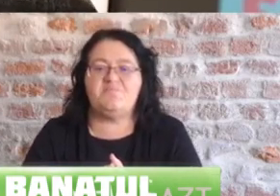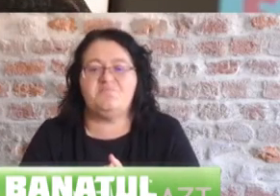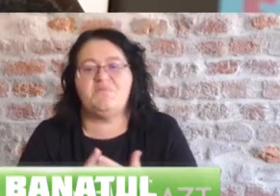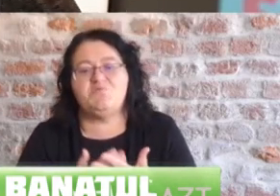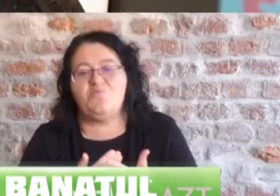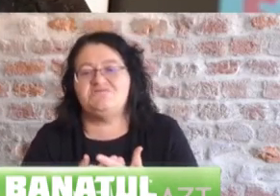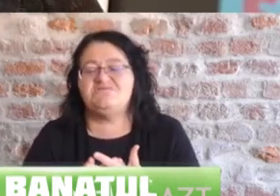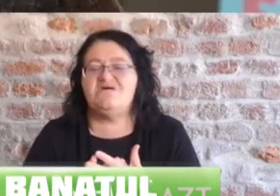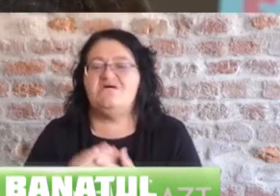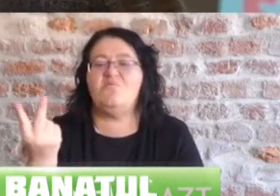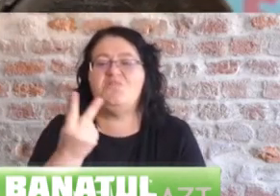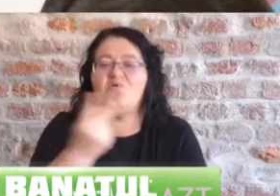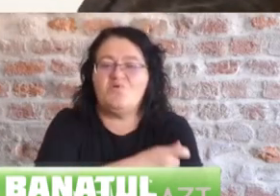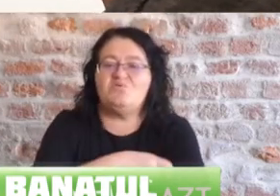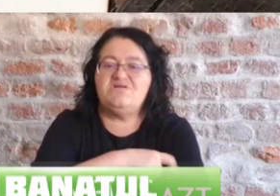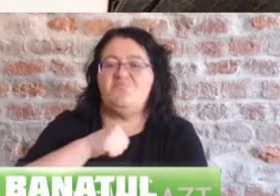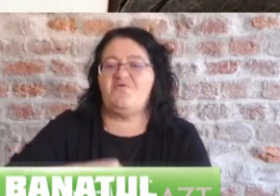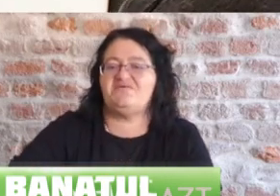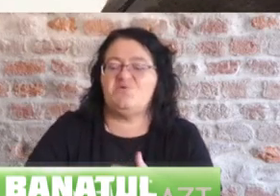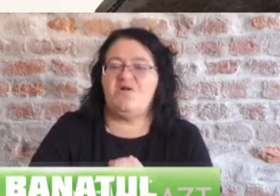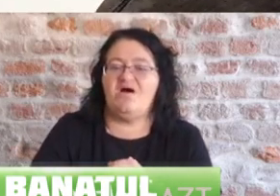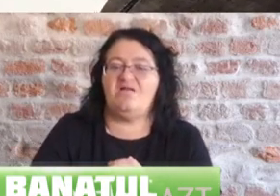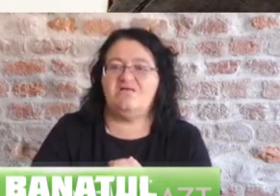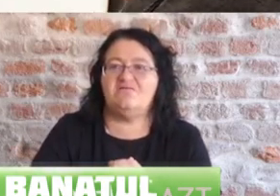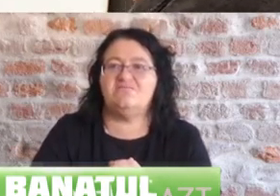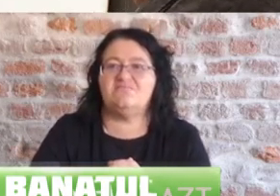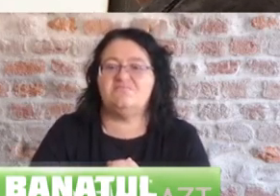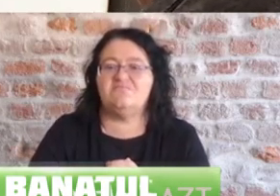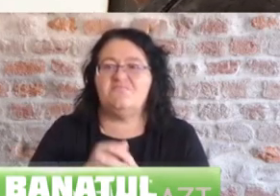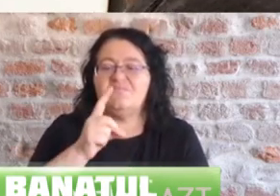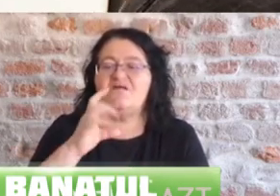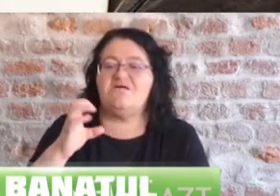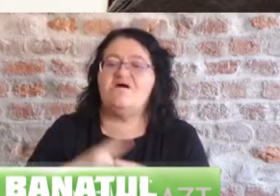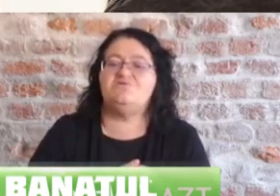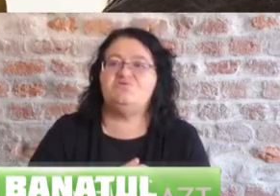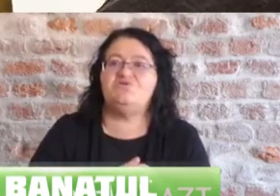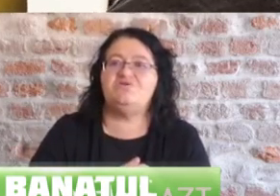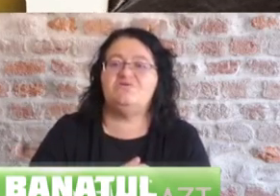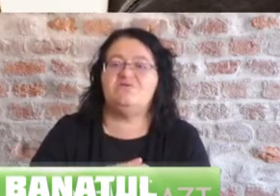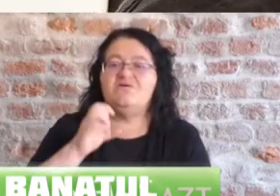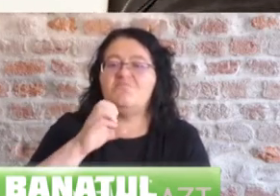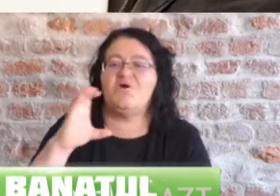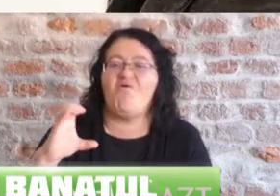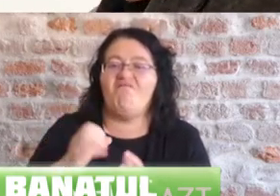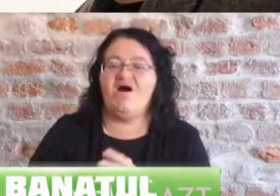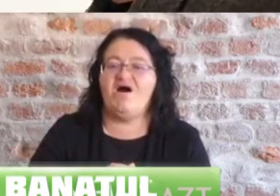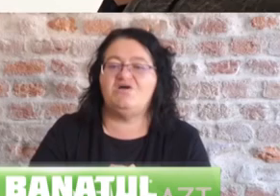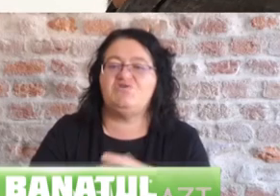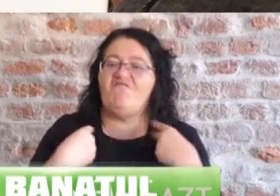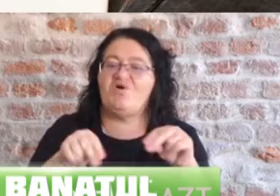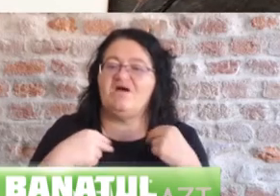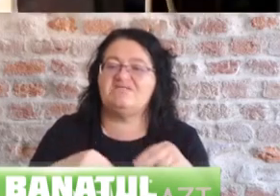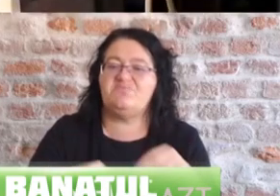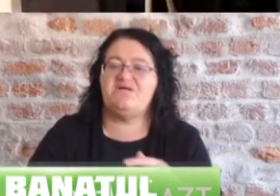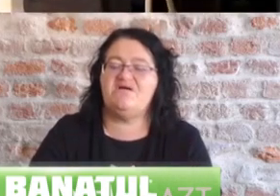urmare, cei doi consilieri profesionali, Daniela Calciu și Casmer Covaci, vă vor